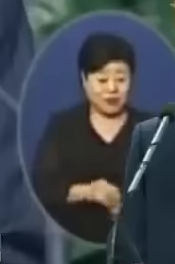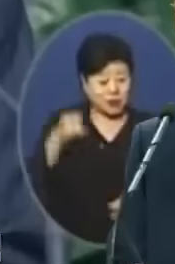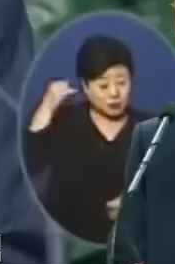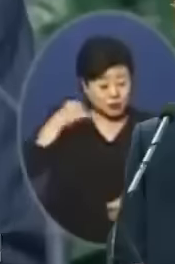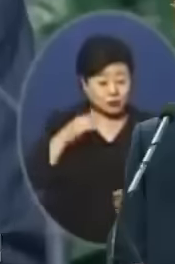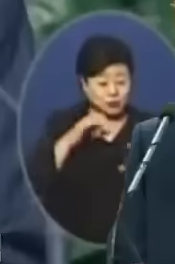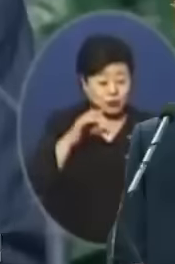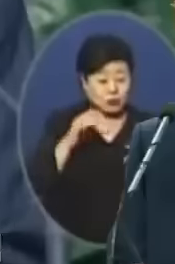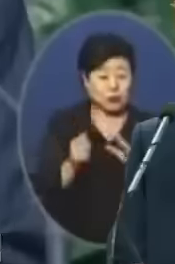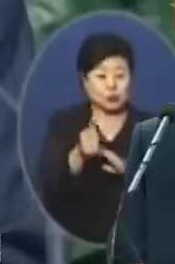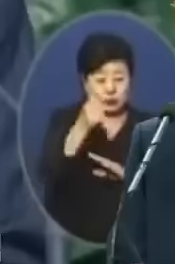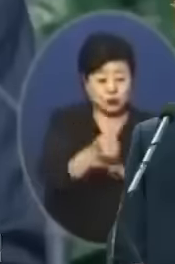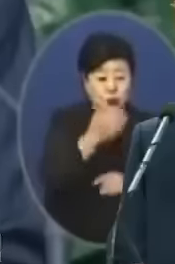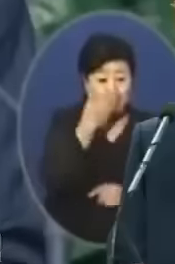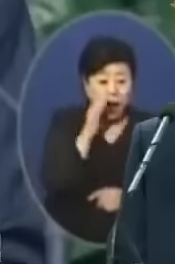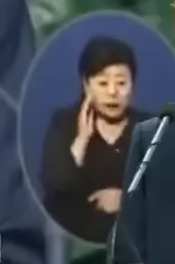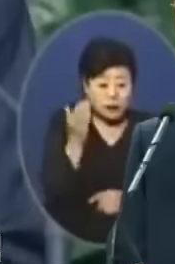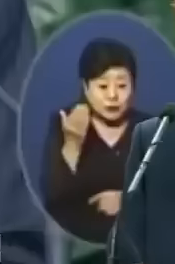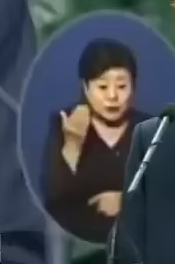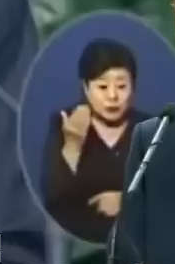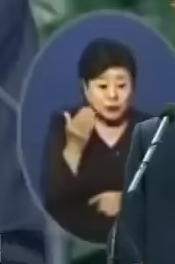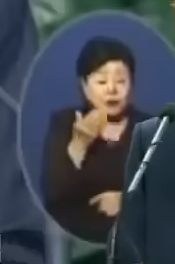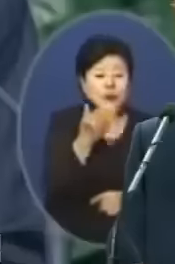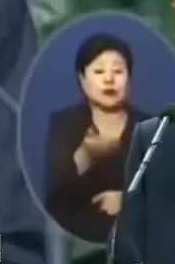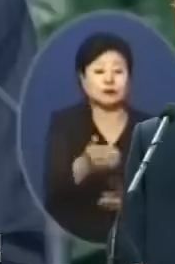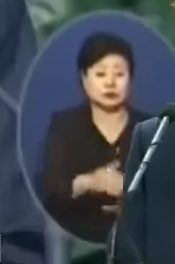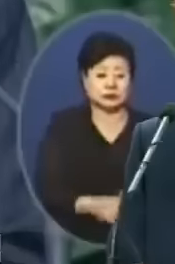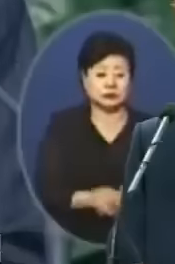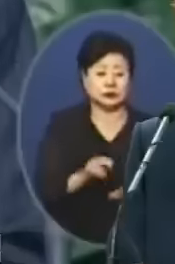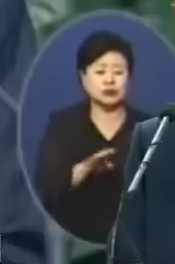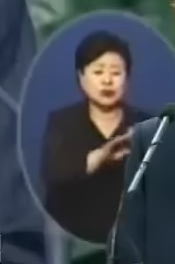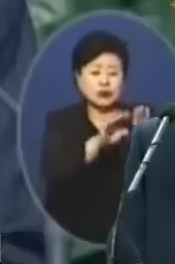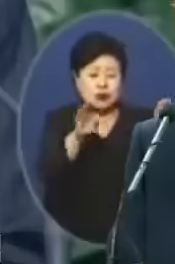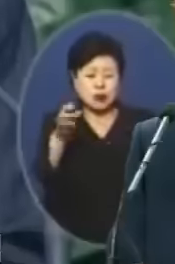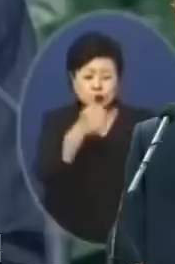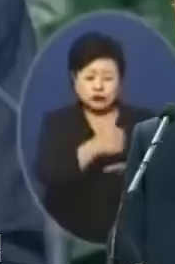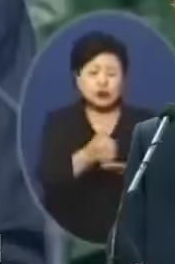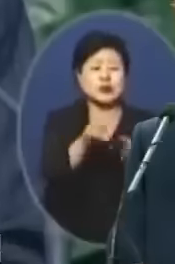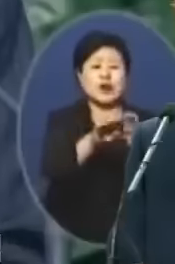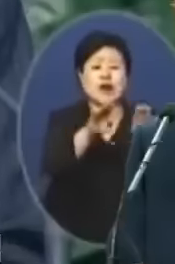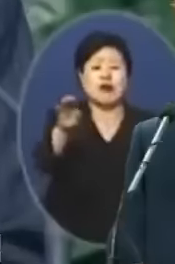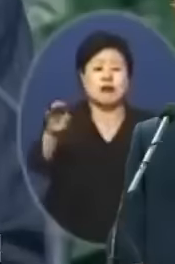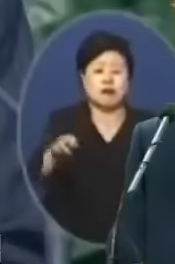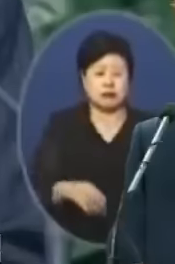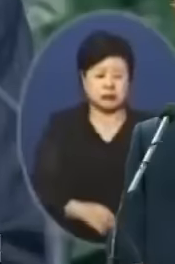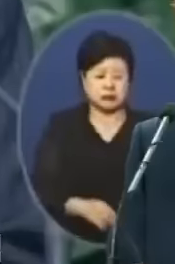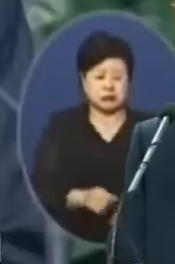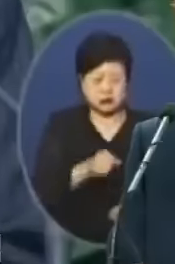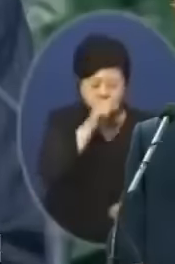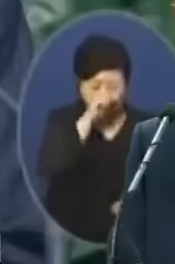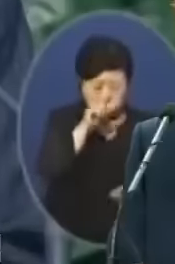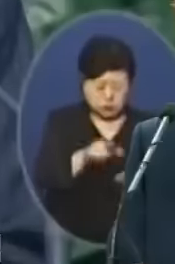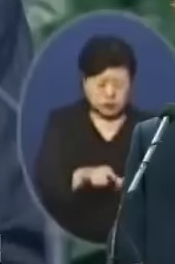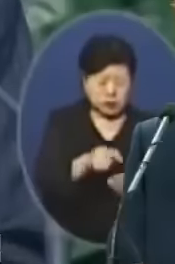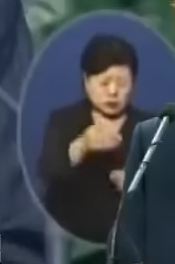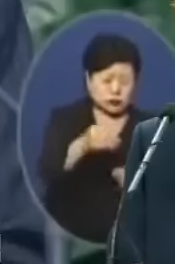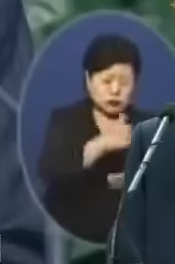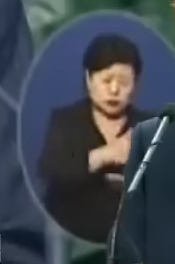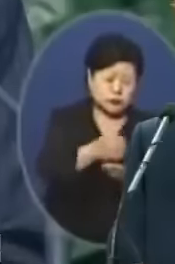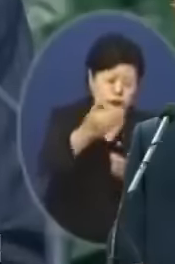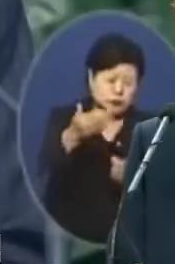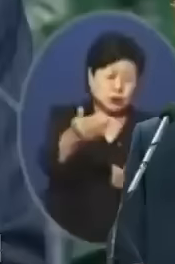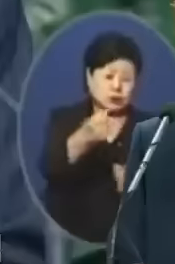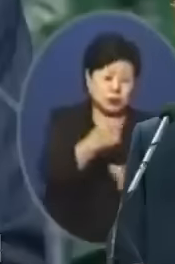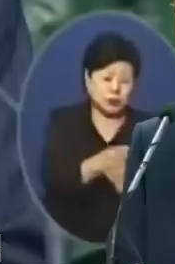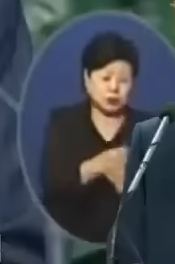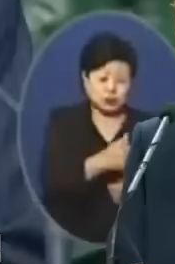위대한 성공을 하게 된 것입니다. 여러분, 문을 여는 것도 주님이 여시고 기회를 주는 것도 주님이 주시고 일을